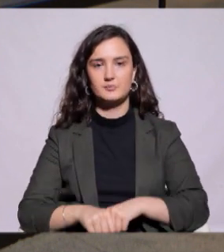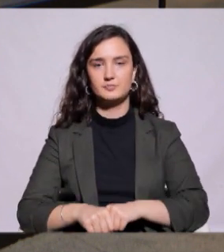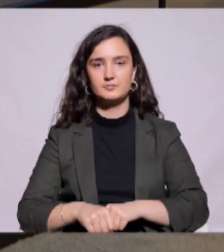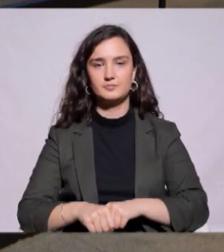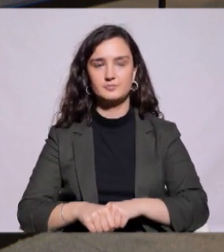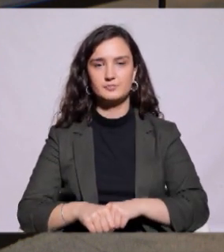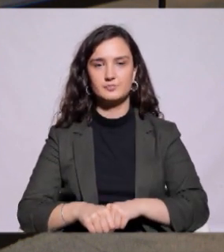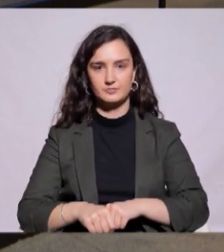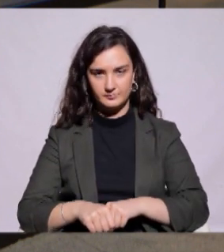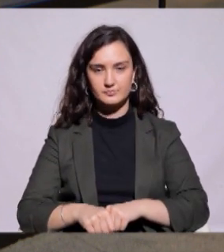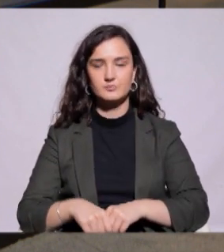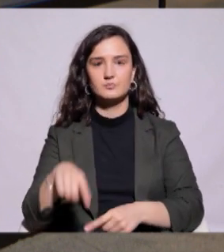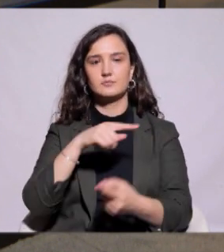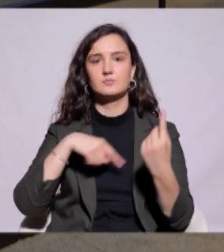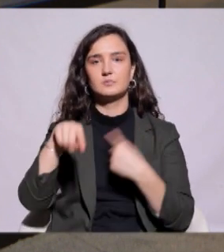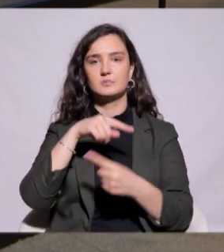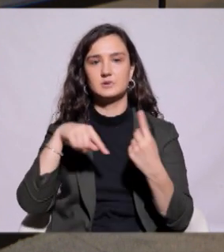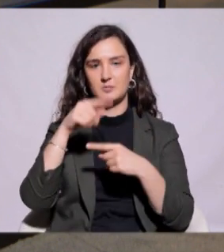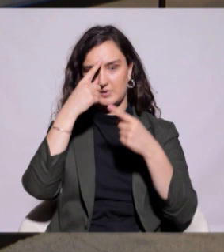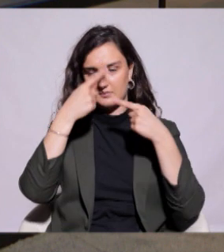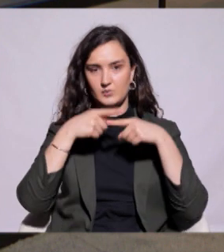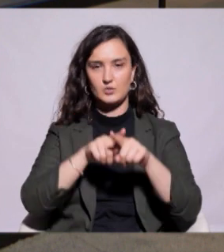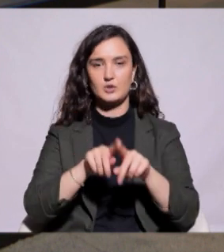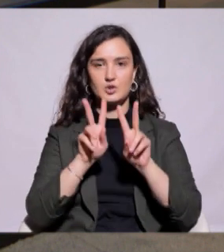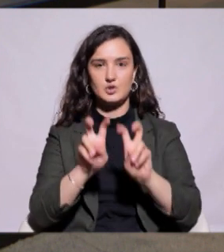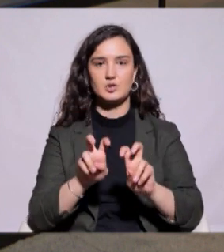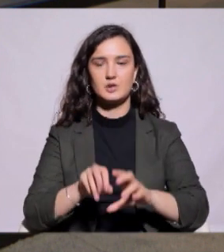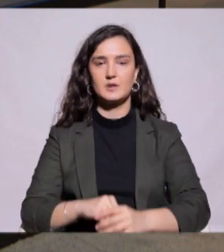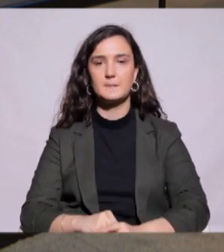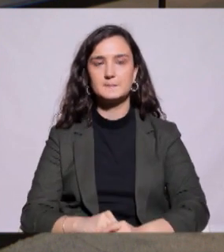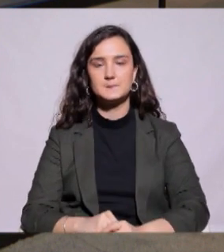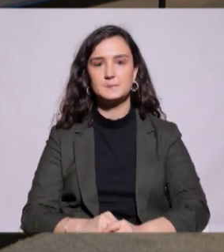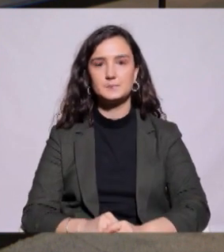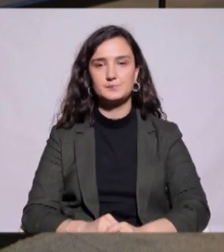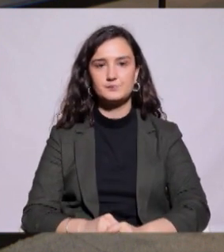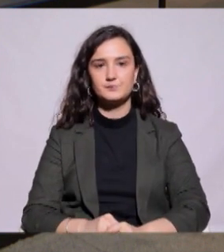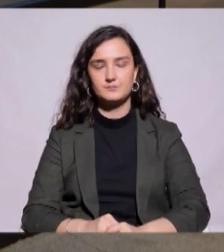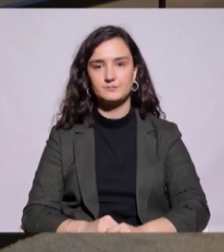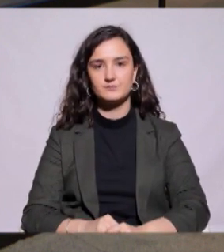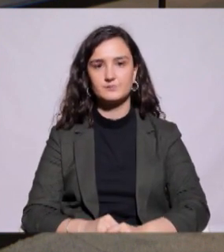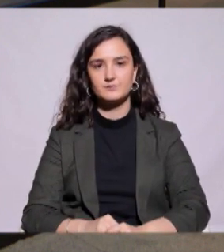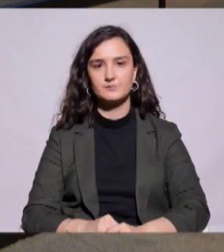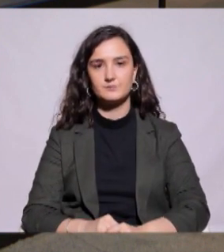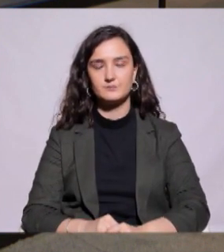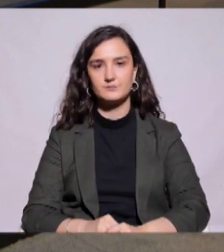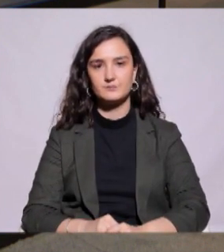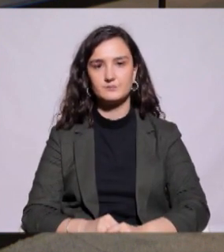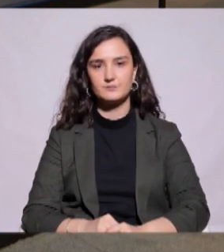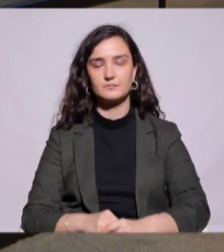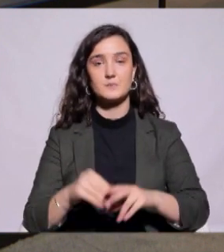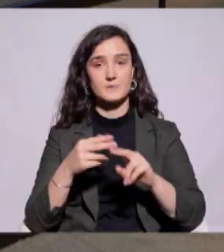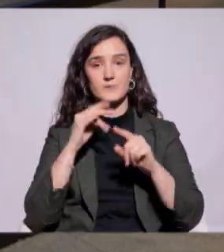ინჟინერია. Industrial engineering, სამრეწველო ინჟინერია. Our next word